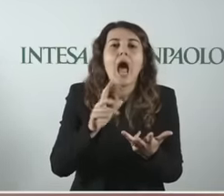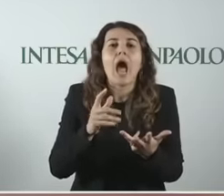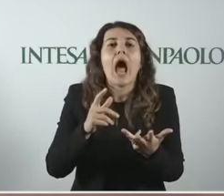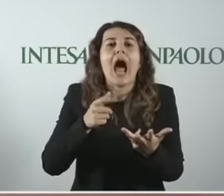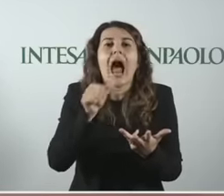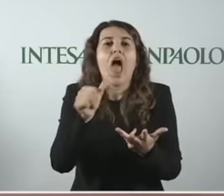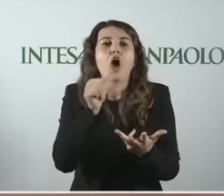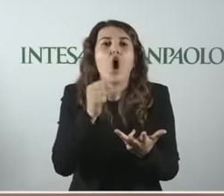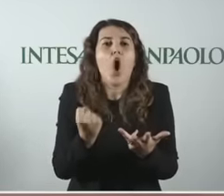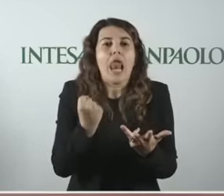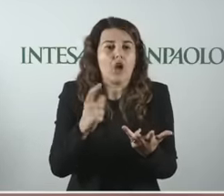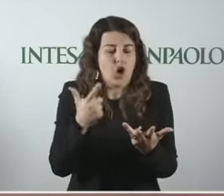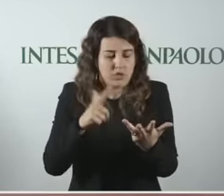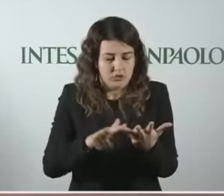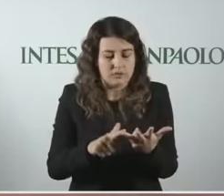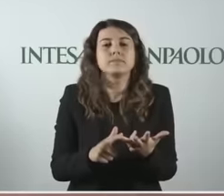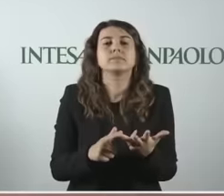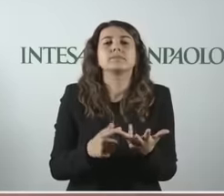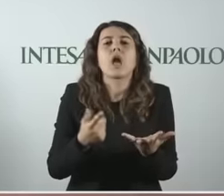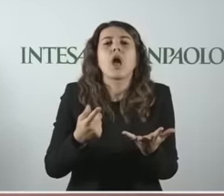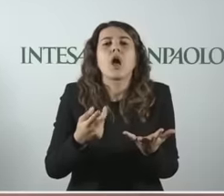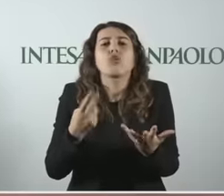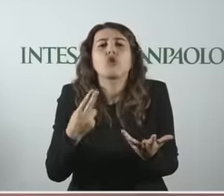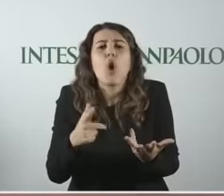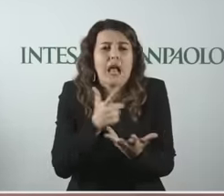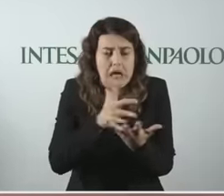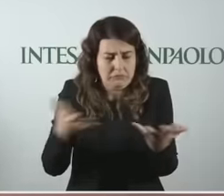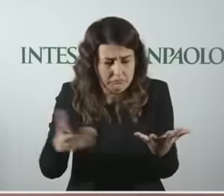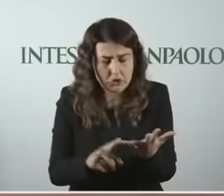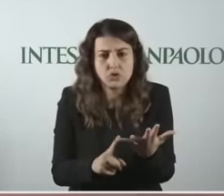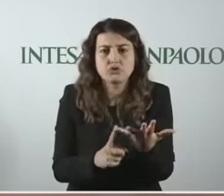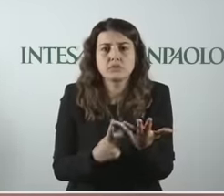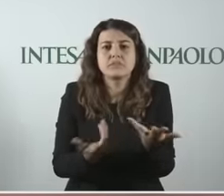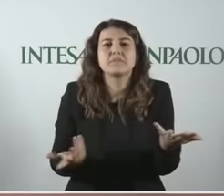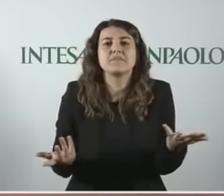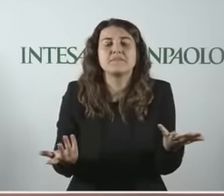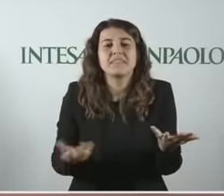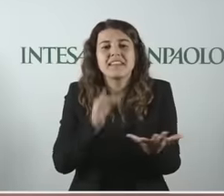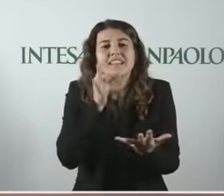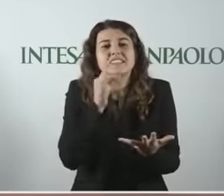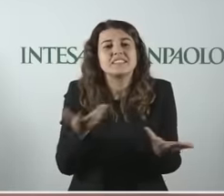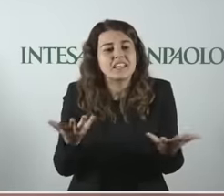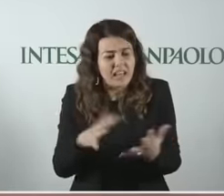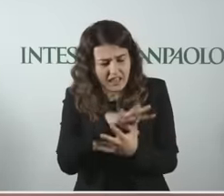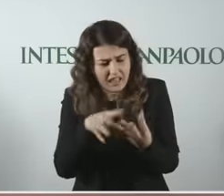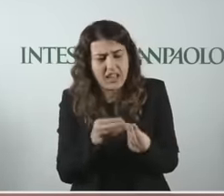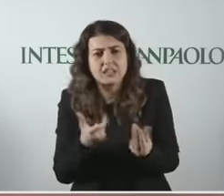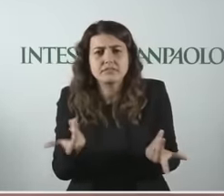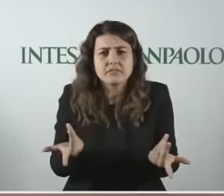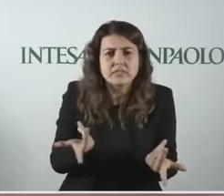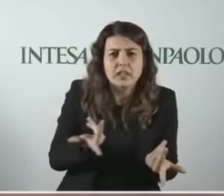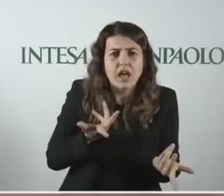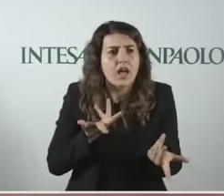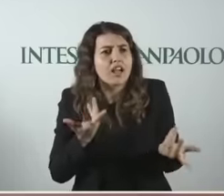alcolici non avevano droghe di nessun genere capite che il rapporto della persona anche con se stessa con la